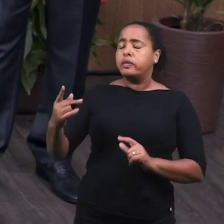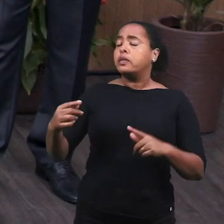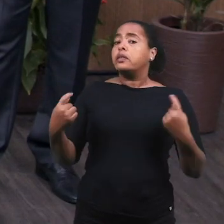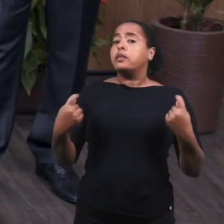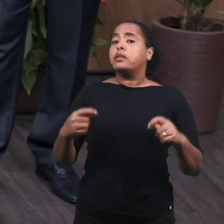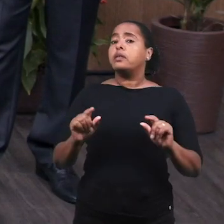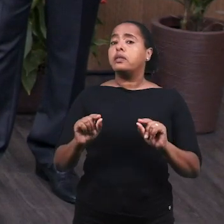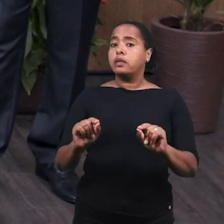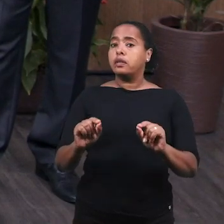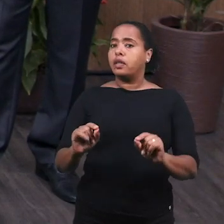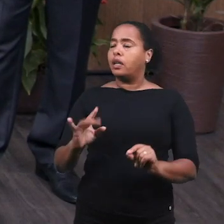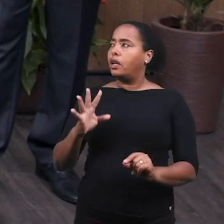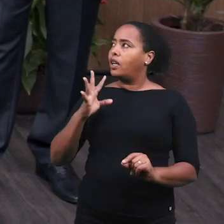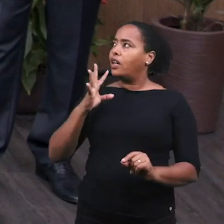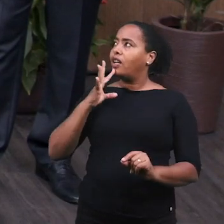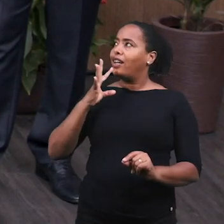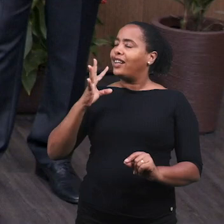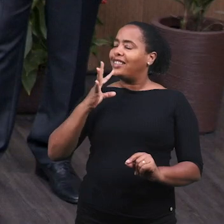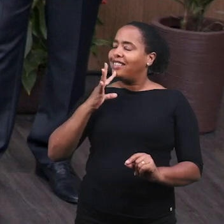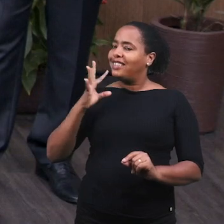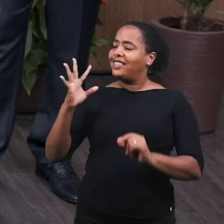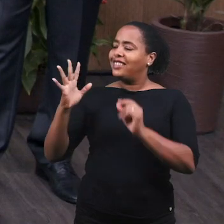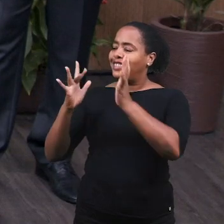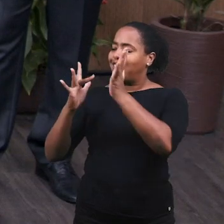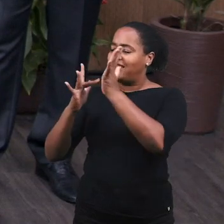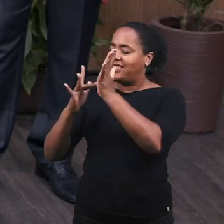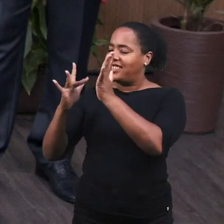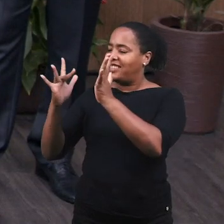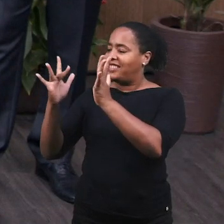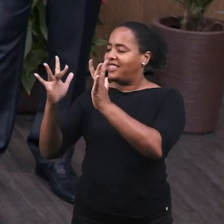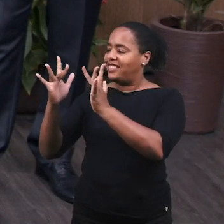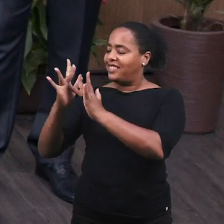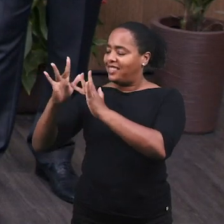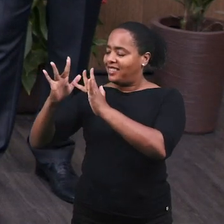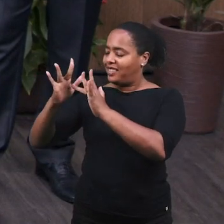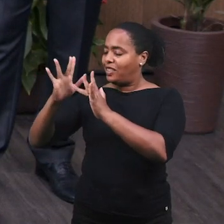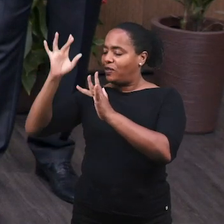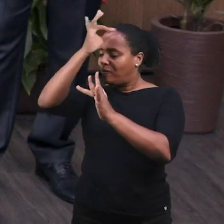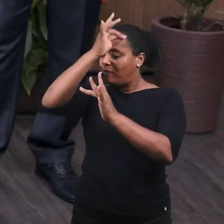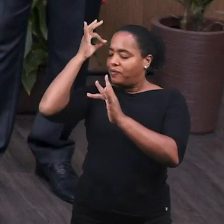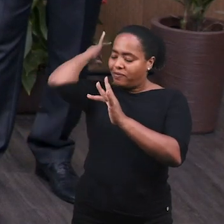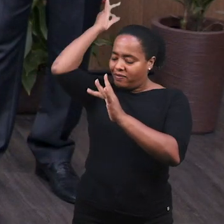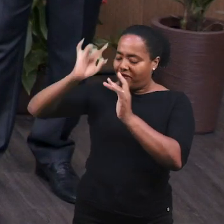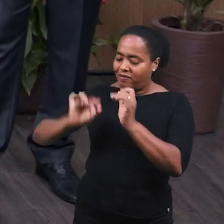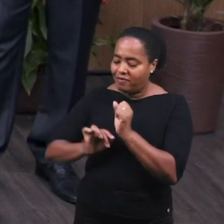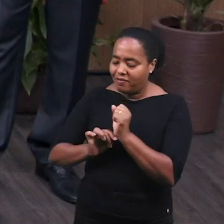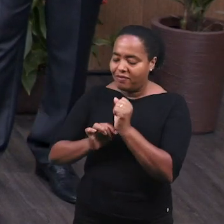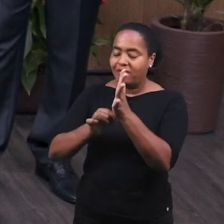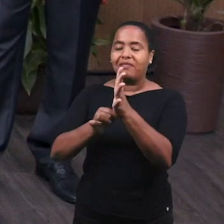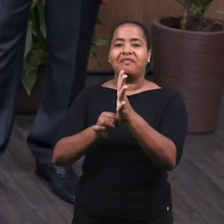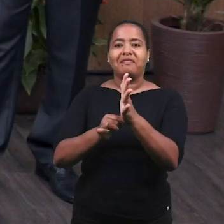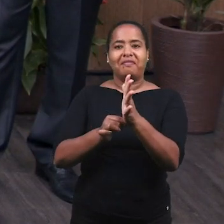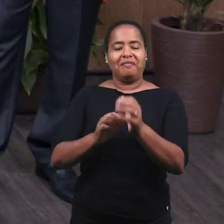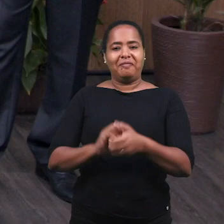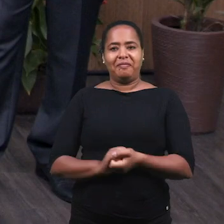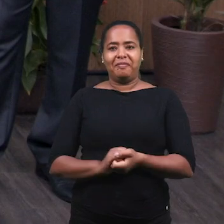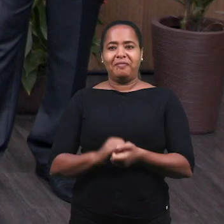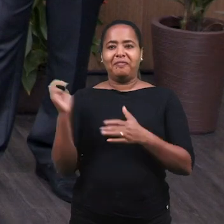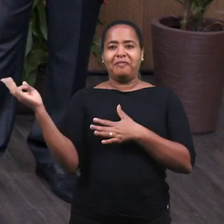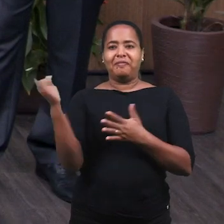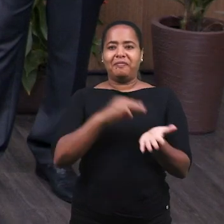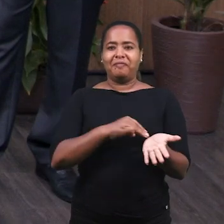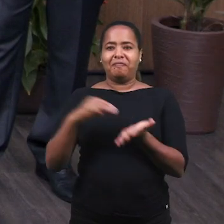вечной, нужно знать Иисуса, познать Иисуса открытого Духом Святым.